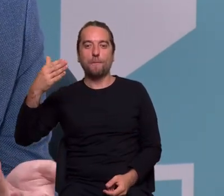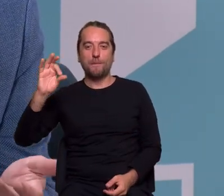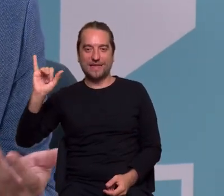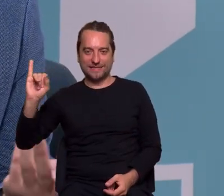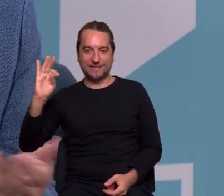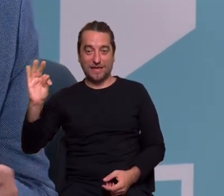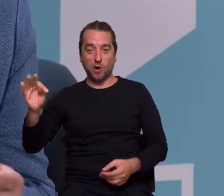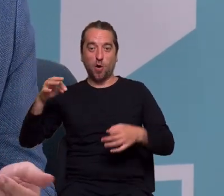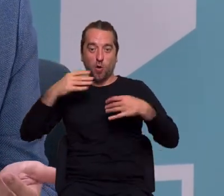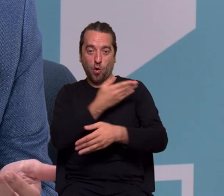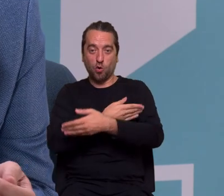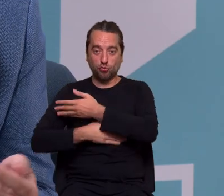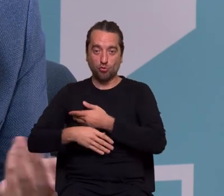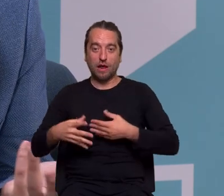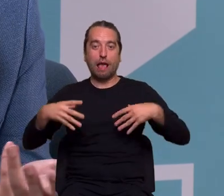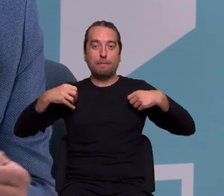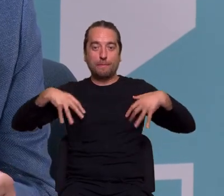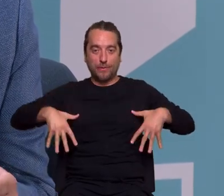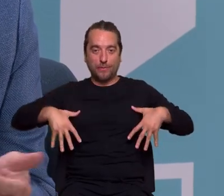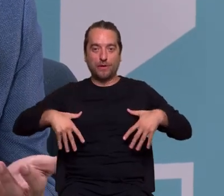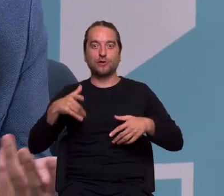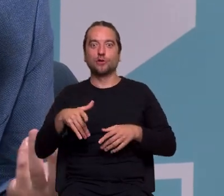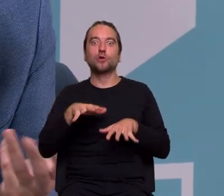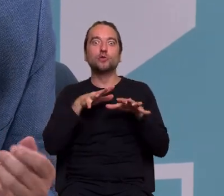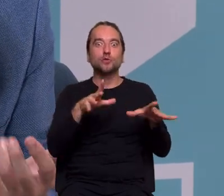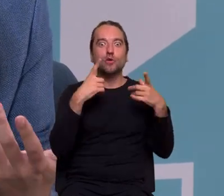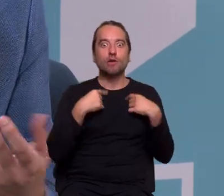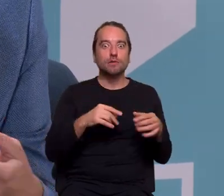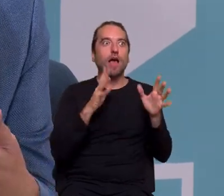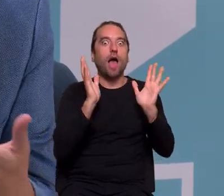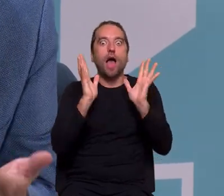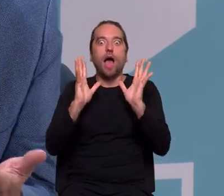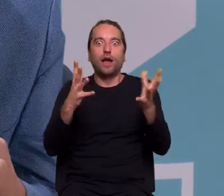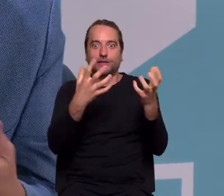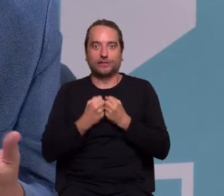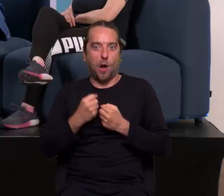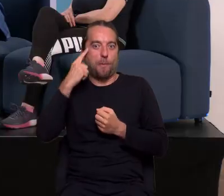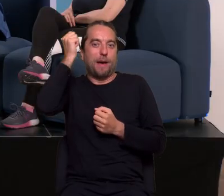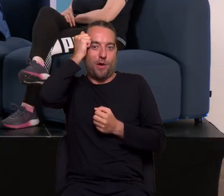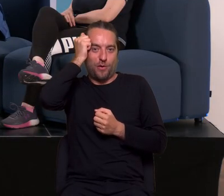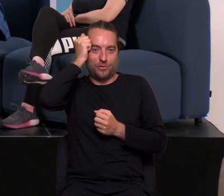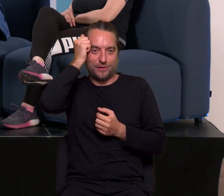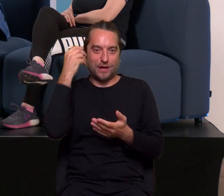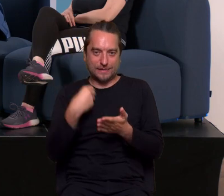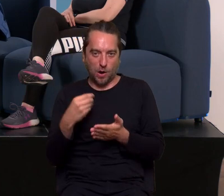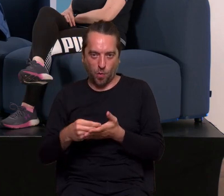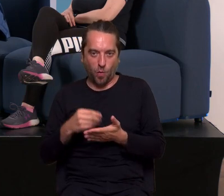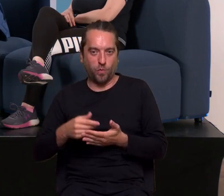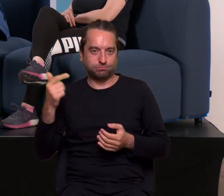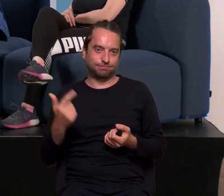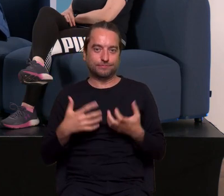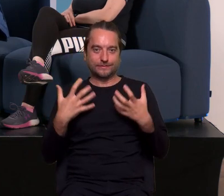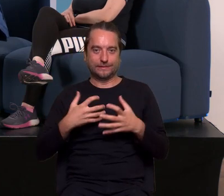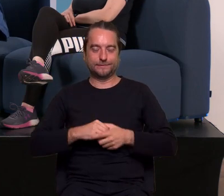finale Ligi Mistrzów pewnie byłaby masa chętnych, żeby ją jako pamiątkę tego wydarzenia, jako coś, co nasiąknęło